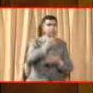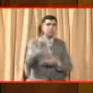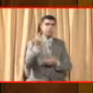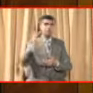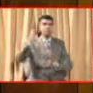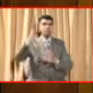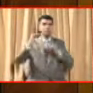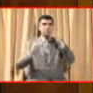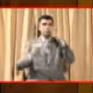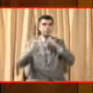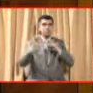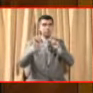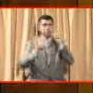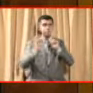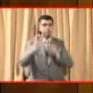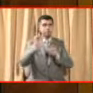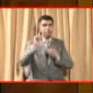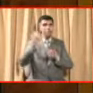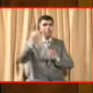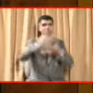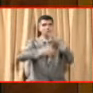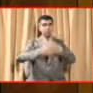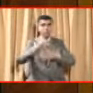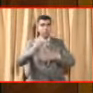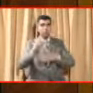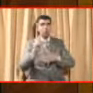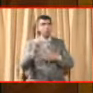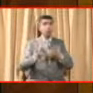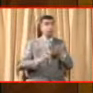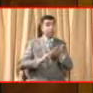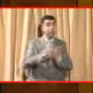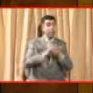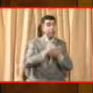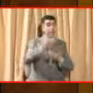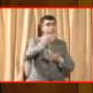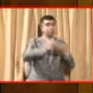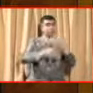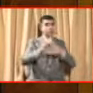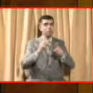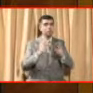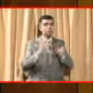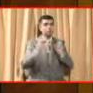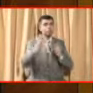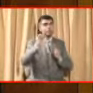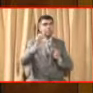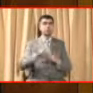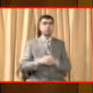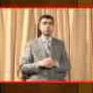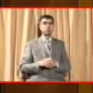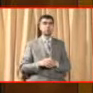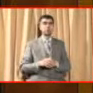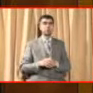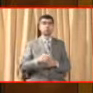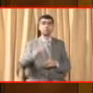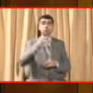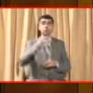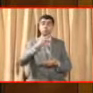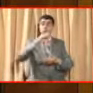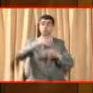تنافسية في إطار أسواق مفتوحة وتشجيع تطور النقل الجوي مع ضمان أعلى درجات السلامة. وبموجب هذا